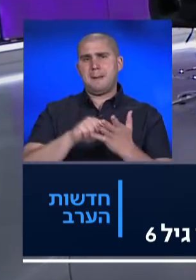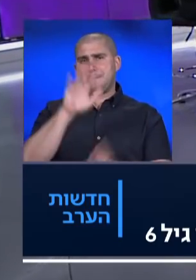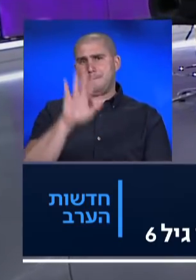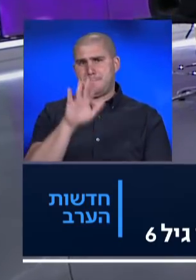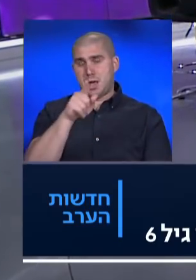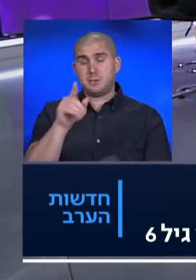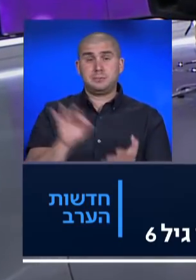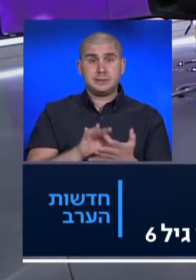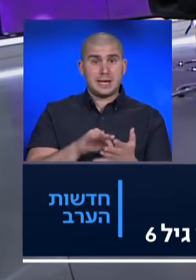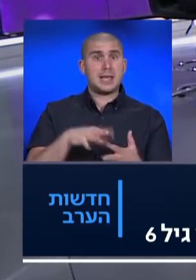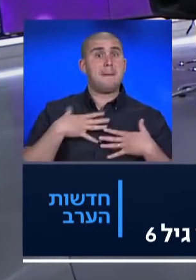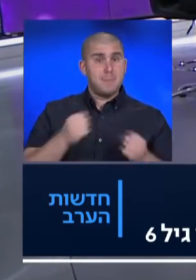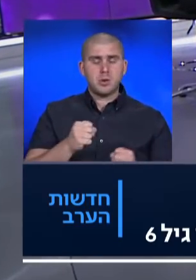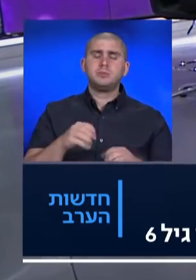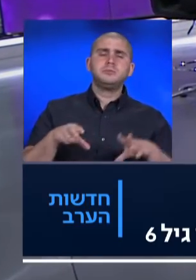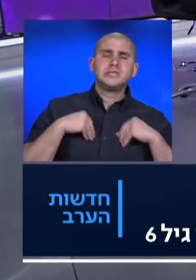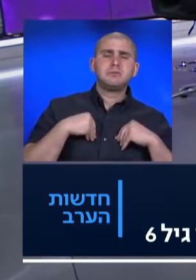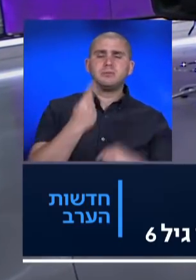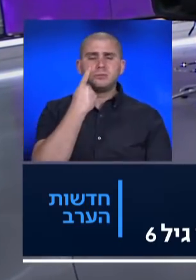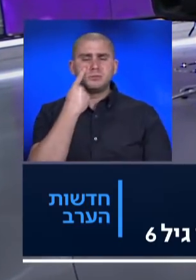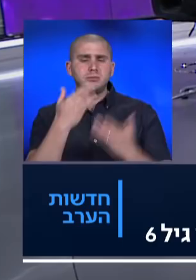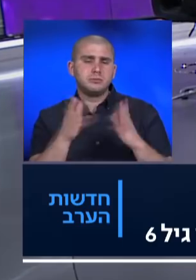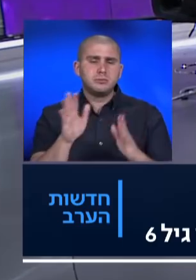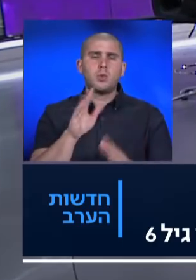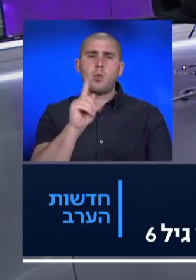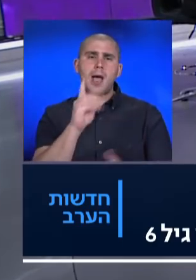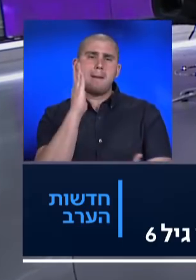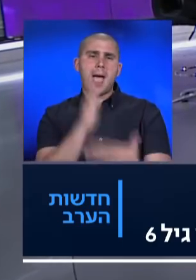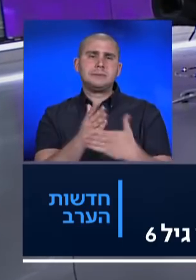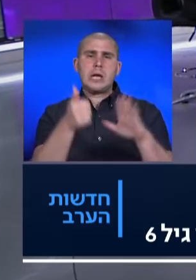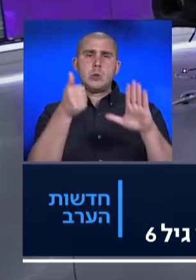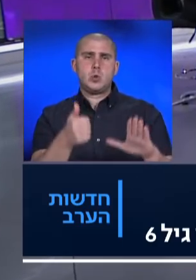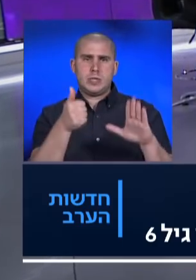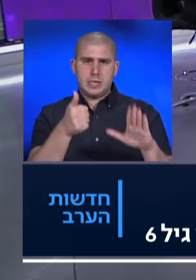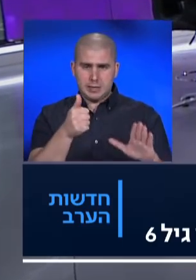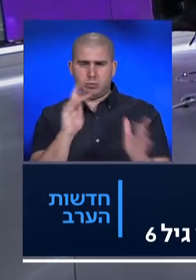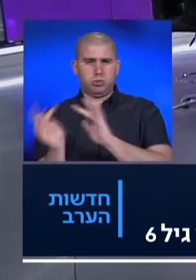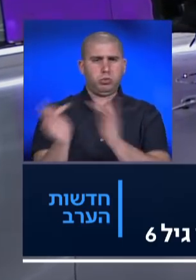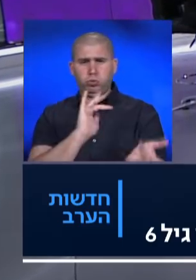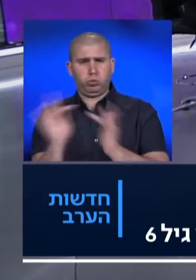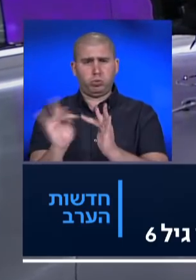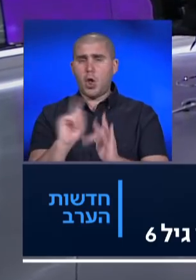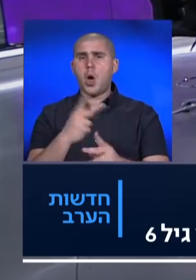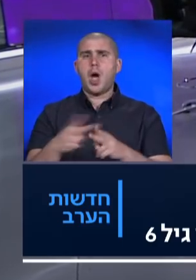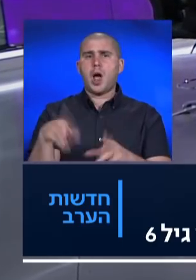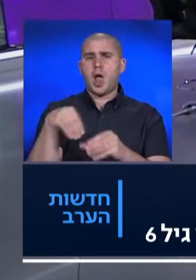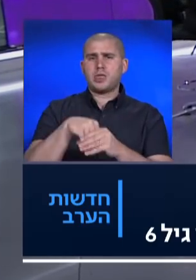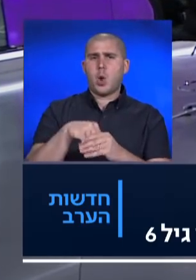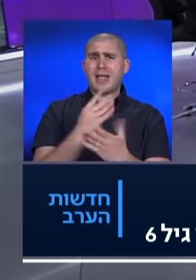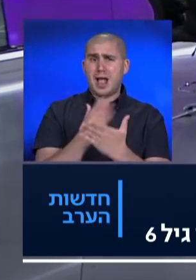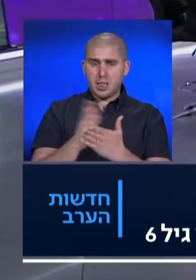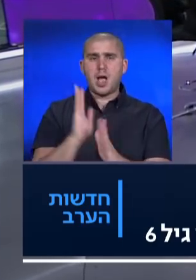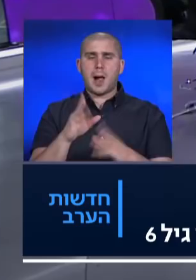מוכנים לכל המוקדם לראות אותן נפתחות באמצע יוני. ומעבר לזה מיכל, המחלוקת היא לא רק על תוכן ההחלטות אלא גם על הדרך שבה הן